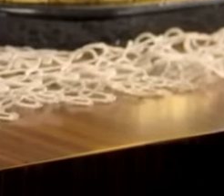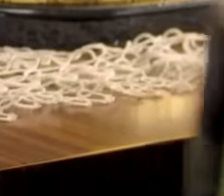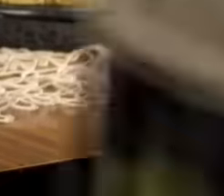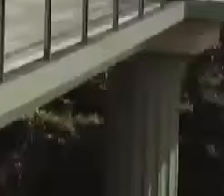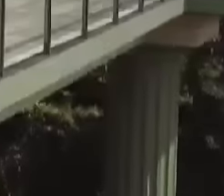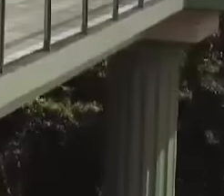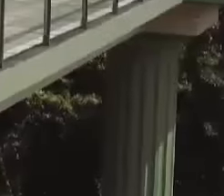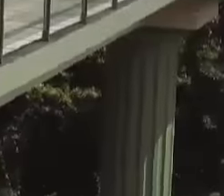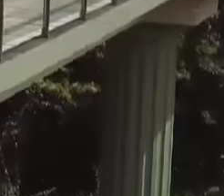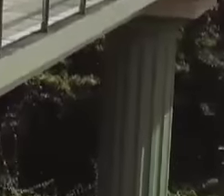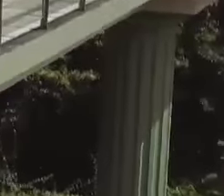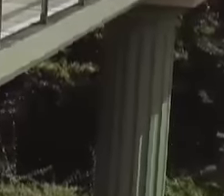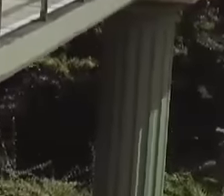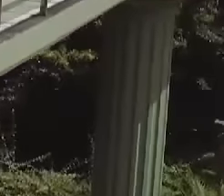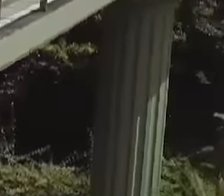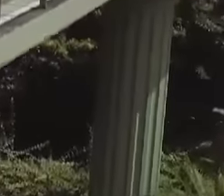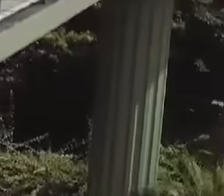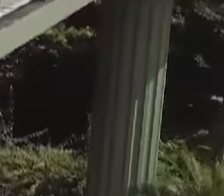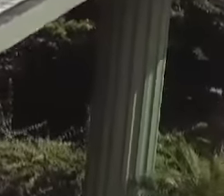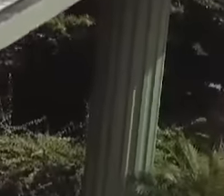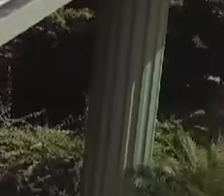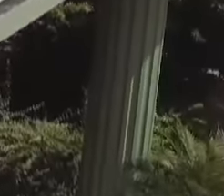Siapa yang menghapuskan